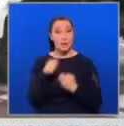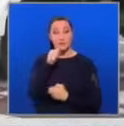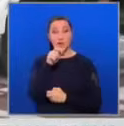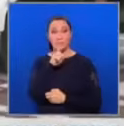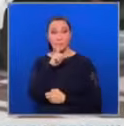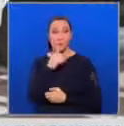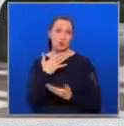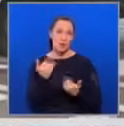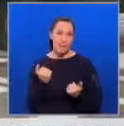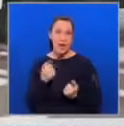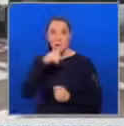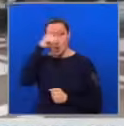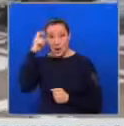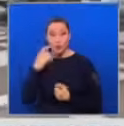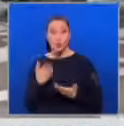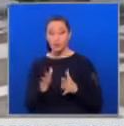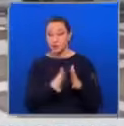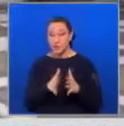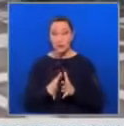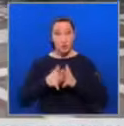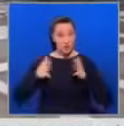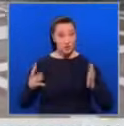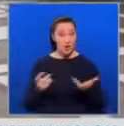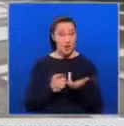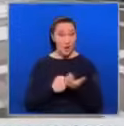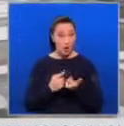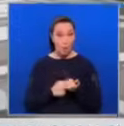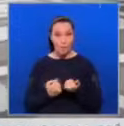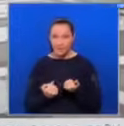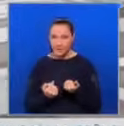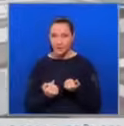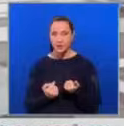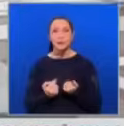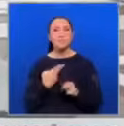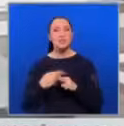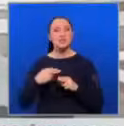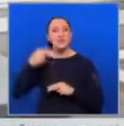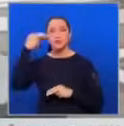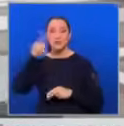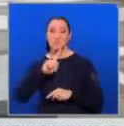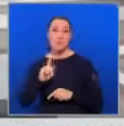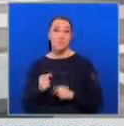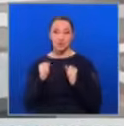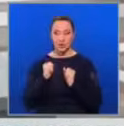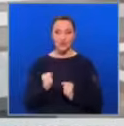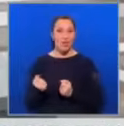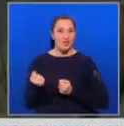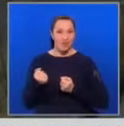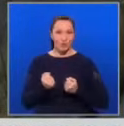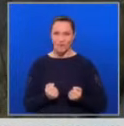приморско няма но през лятото когато населението се увеличи няколко пъти пречиствателната станция не може да издържи на